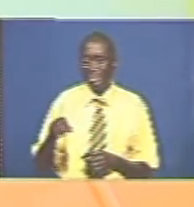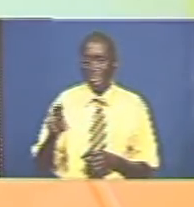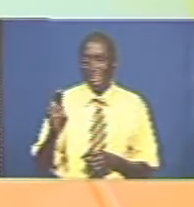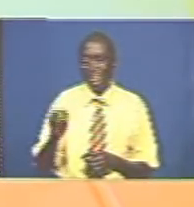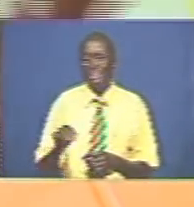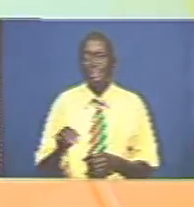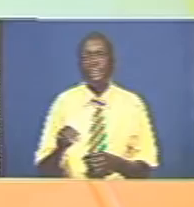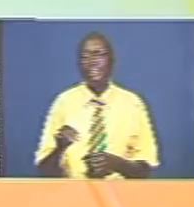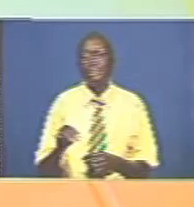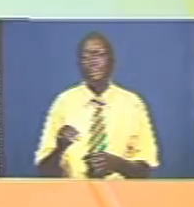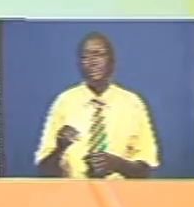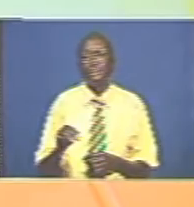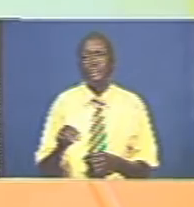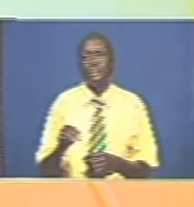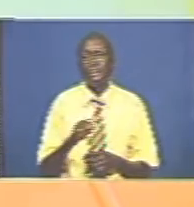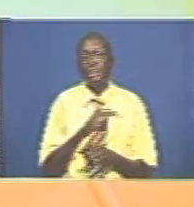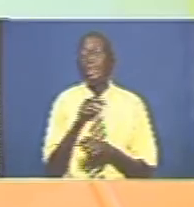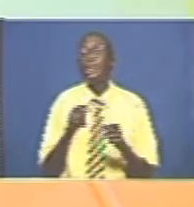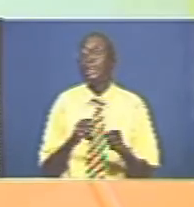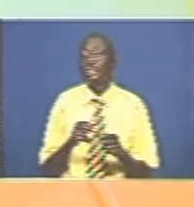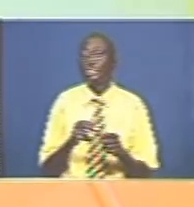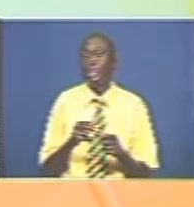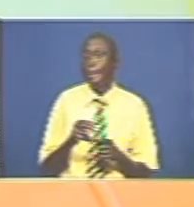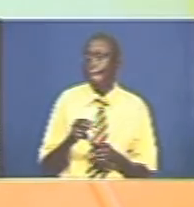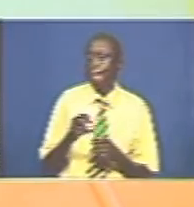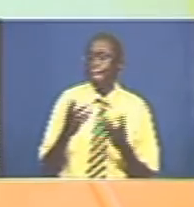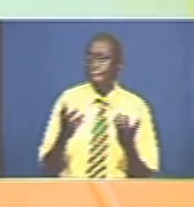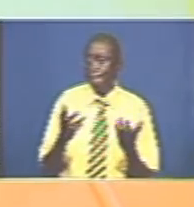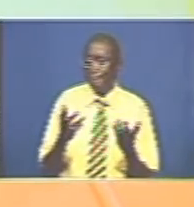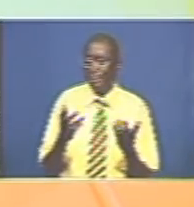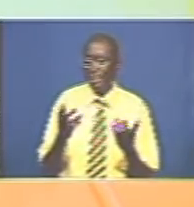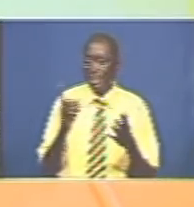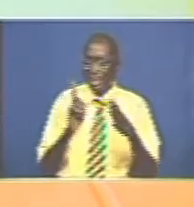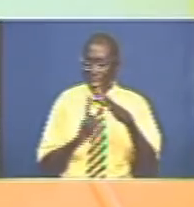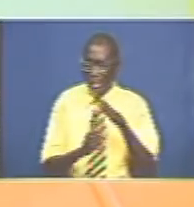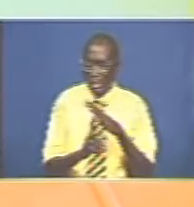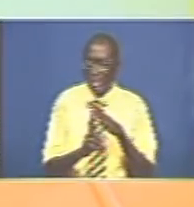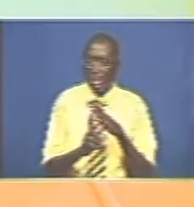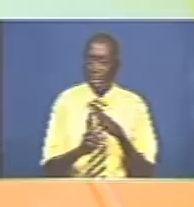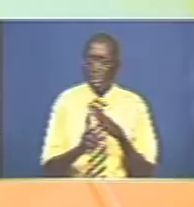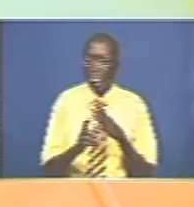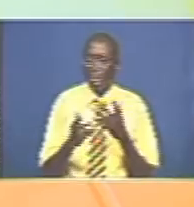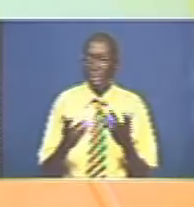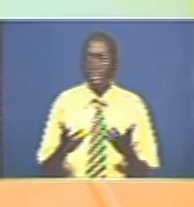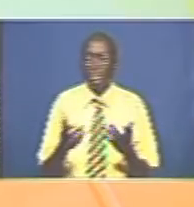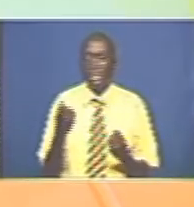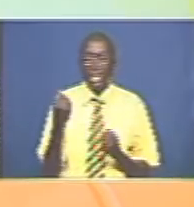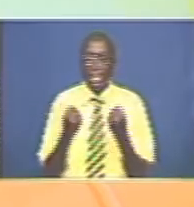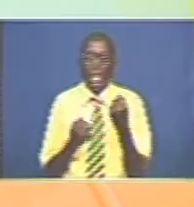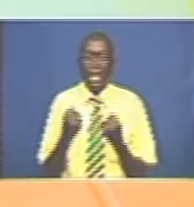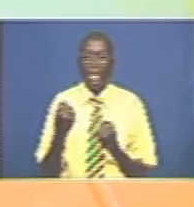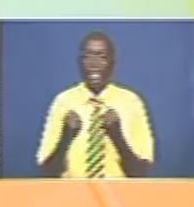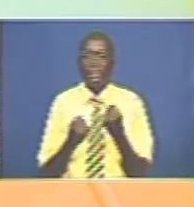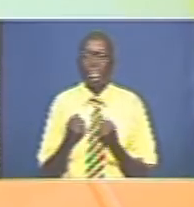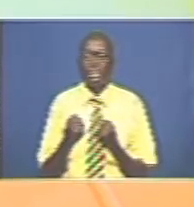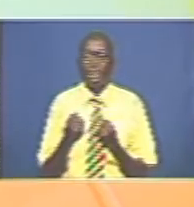Makavazi. The National Museums. Yes. So wakati mtu anaingia pale Uhuru Gardens akiwa maybe na gari lake, mm-hmm, huwa